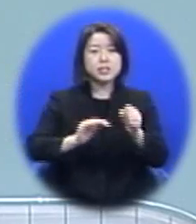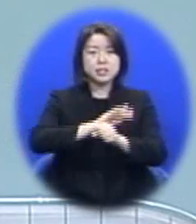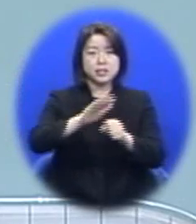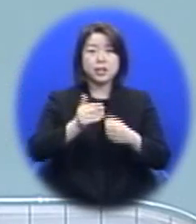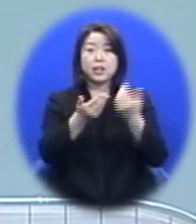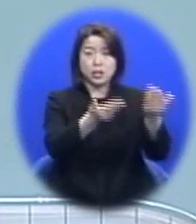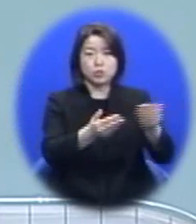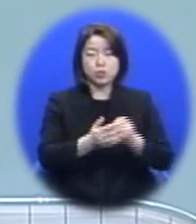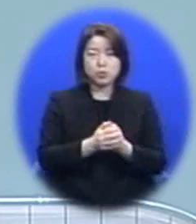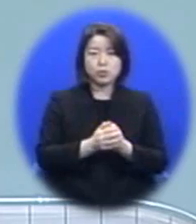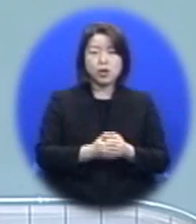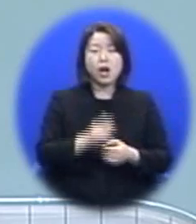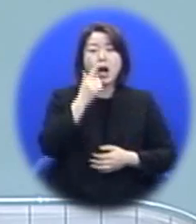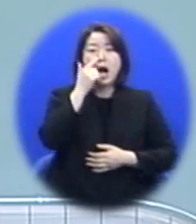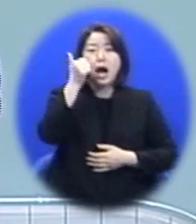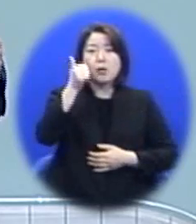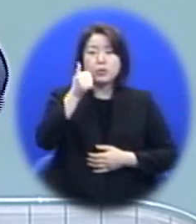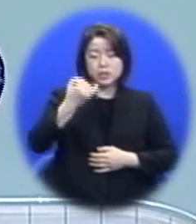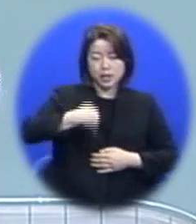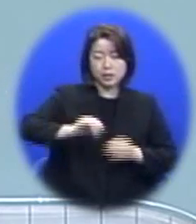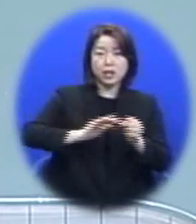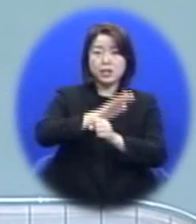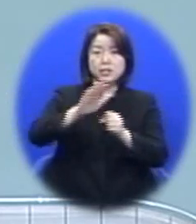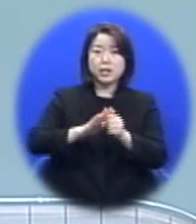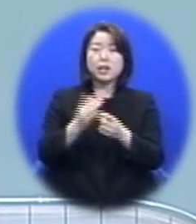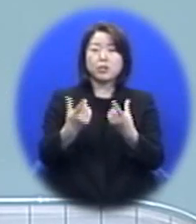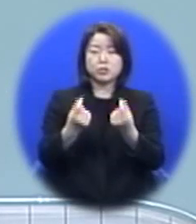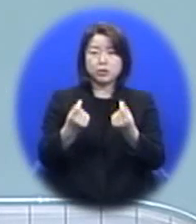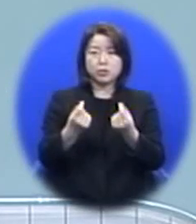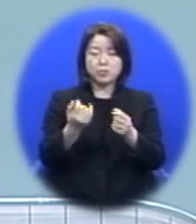사랑한 것처럼 이제는 남편이 아내를 사랑해달라는